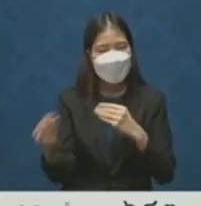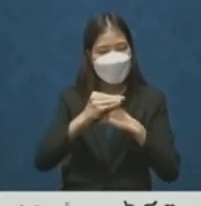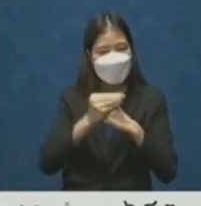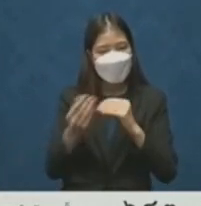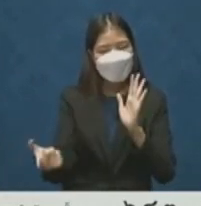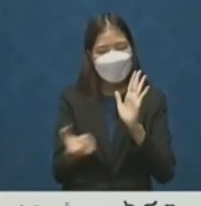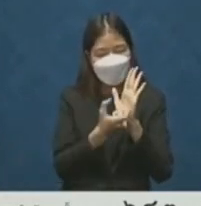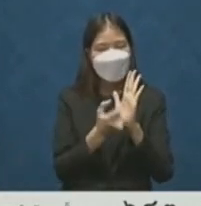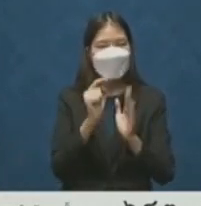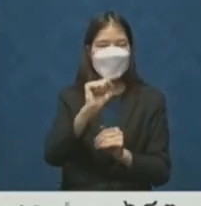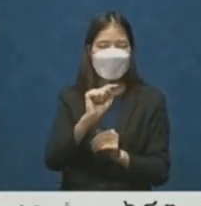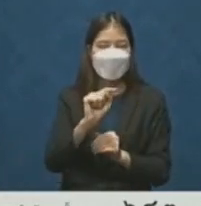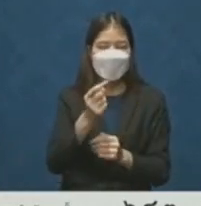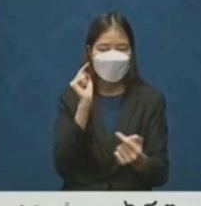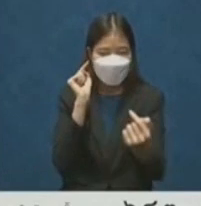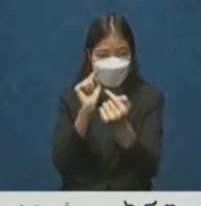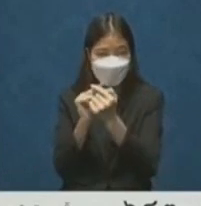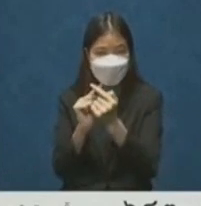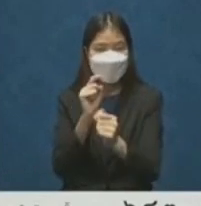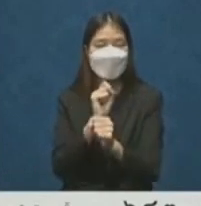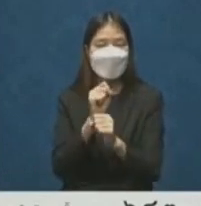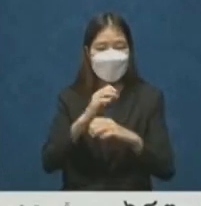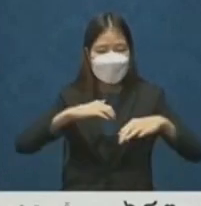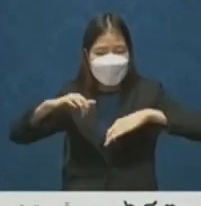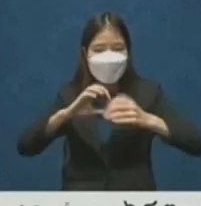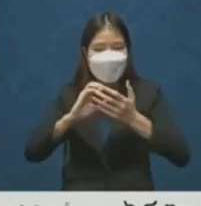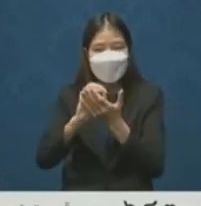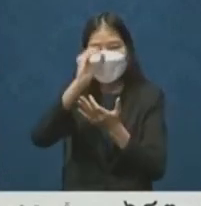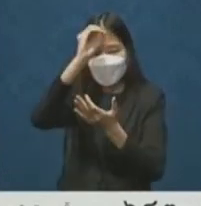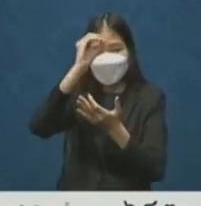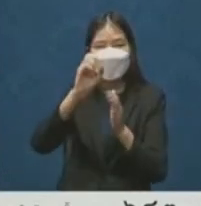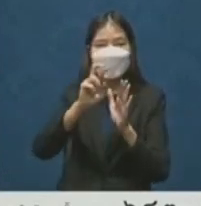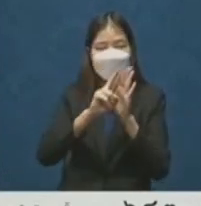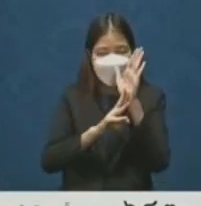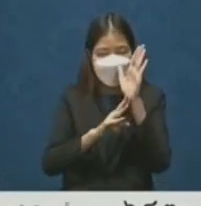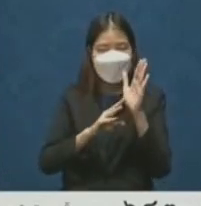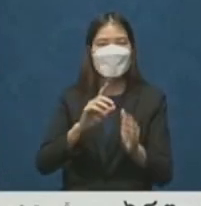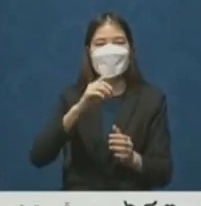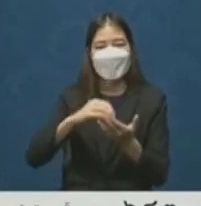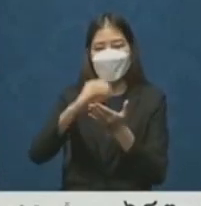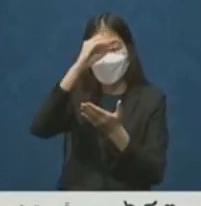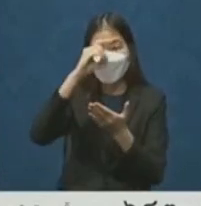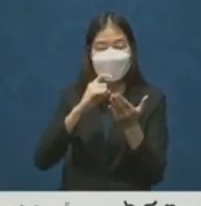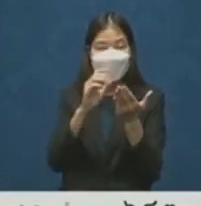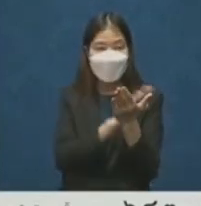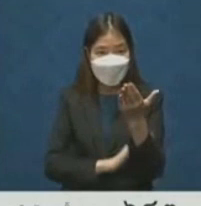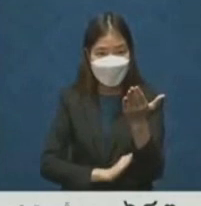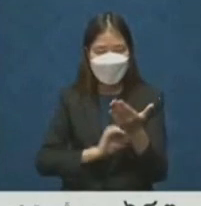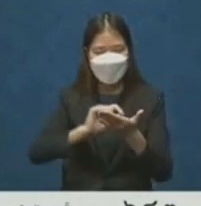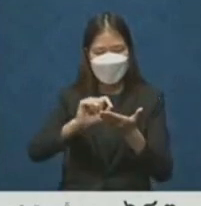พยายามเขียนเรื่องนี้ลงไปว่าเป็นส่วนหนึ่งของจุดมุ่งหมายของการจัดการศึกษาตามพระบัญญัติการศึกษาแห่งช